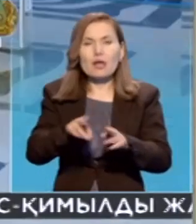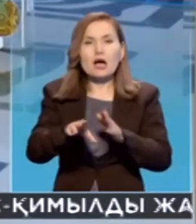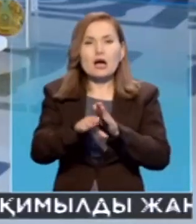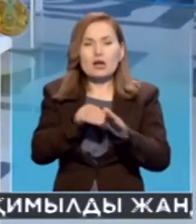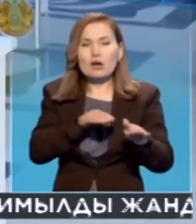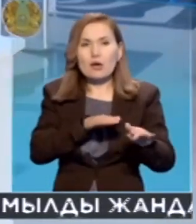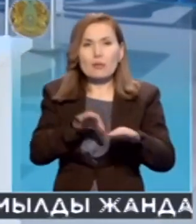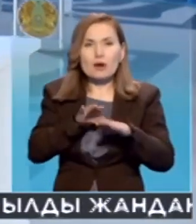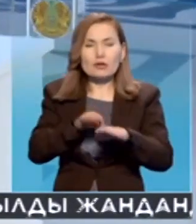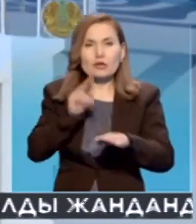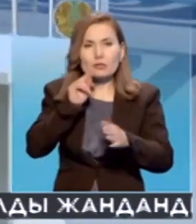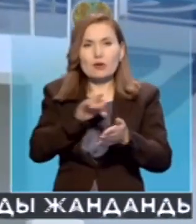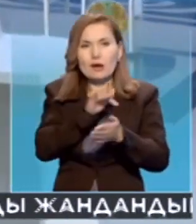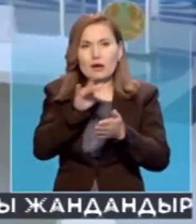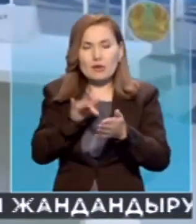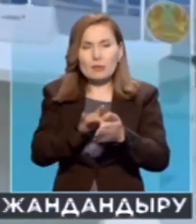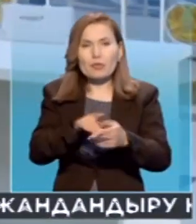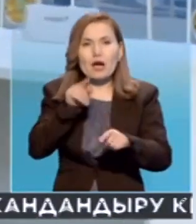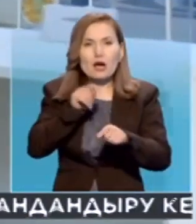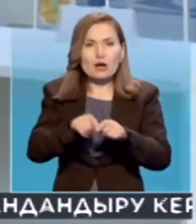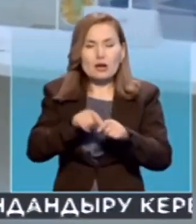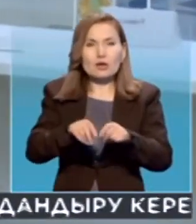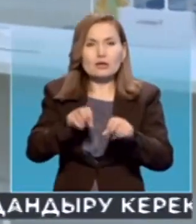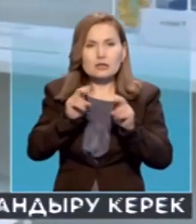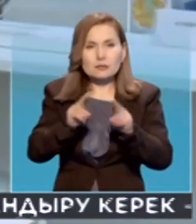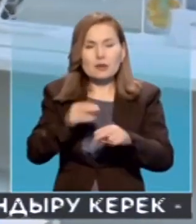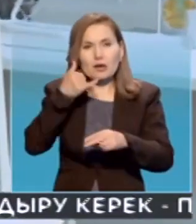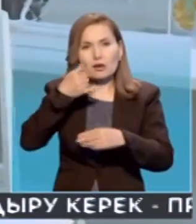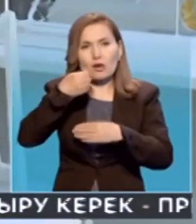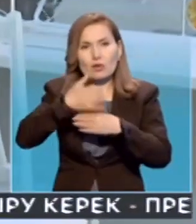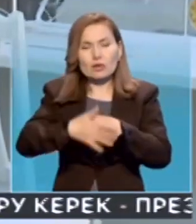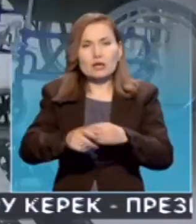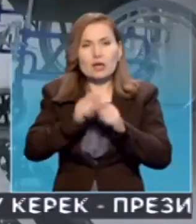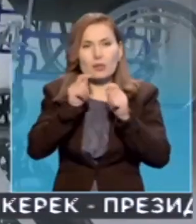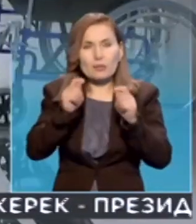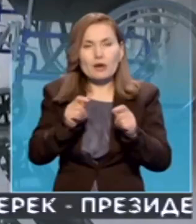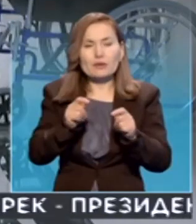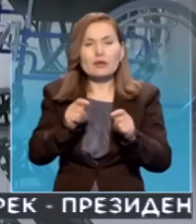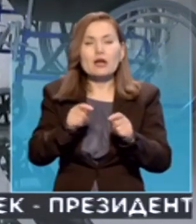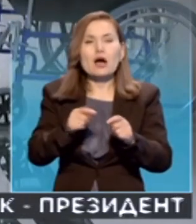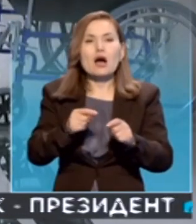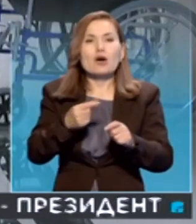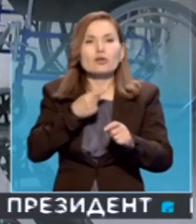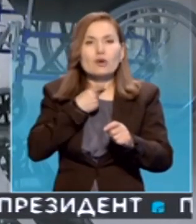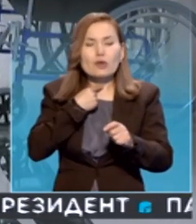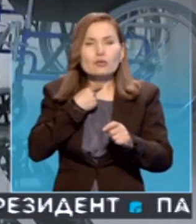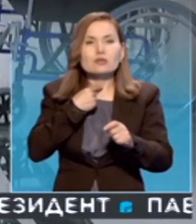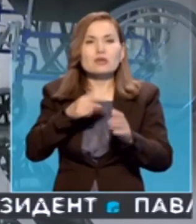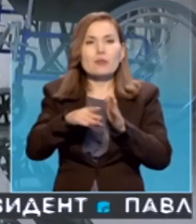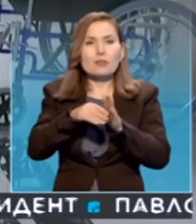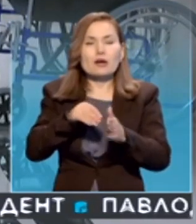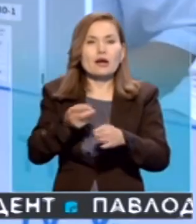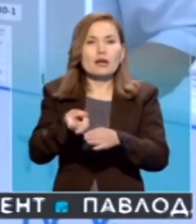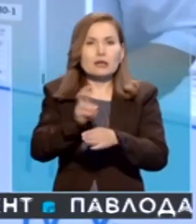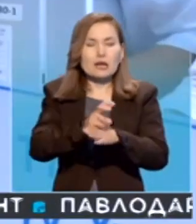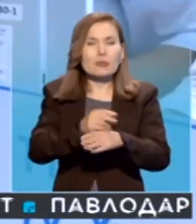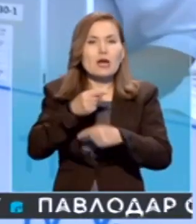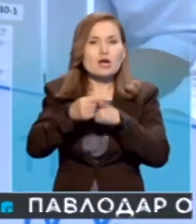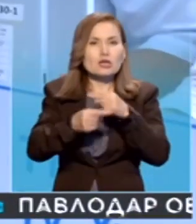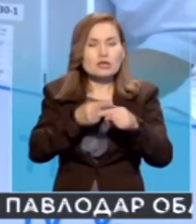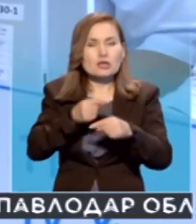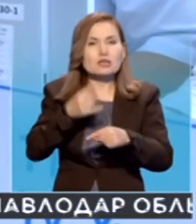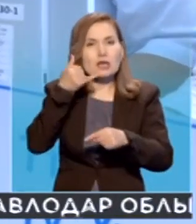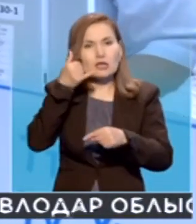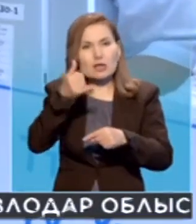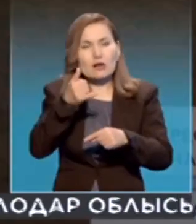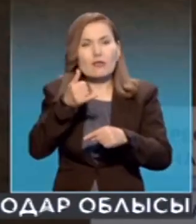байланысты шаһарда тексеру сервисі мен кол орталығы іске қосылған. Дауыс беру құқығына ие азаматтар енді сол арқылы өздерінің